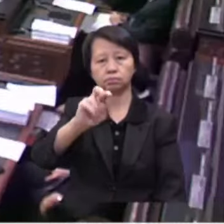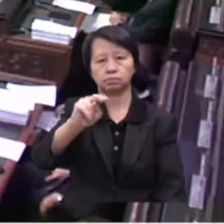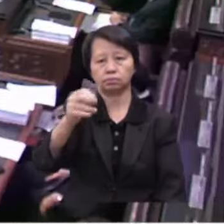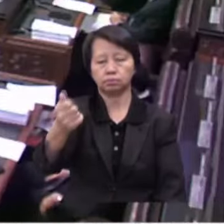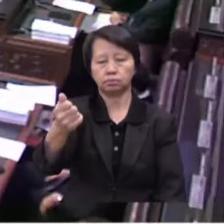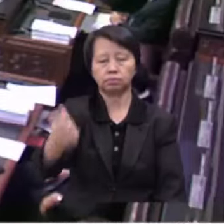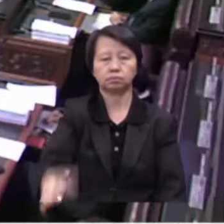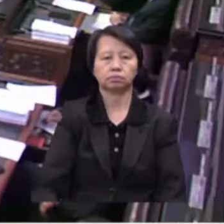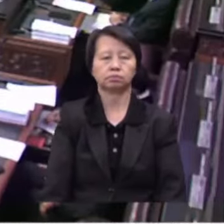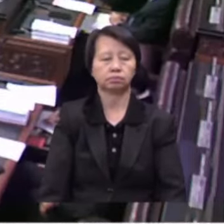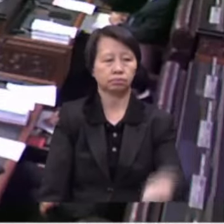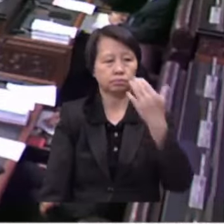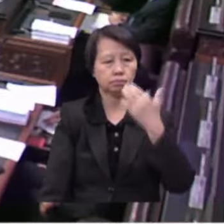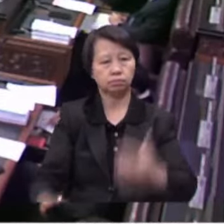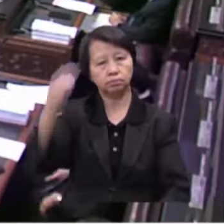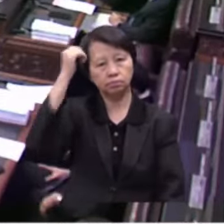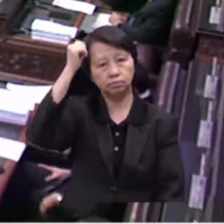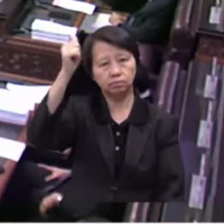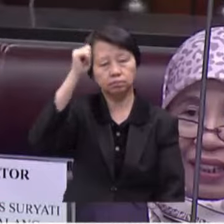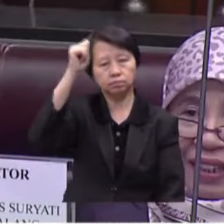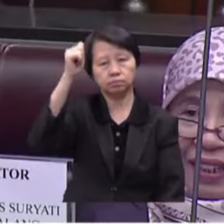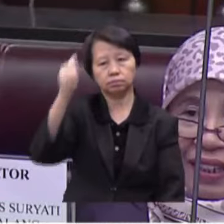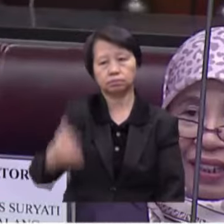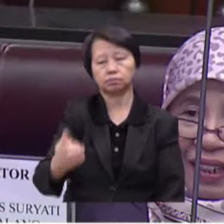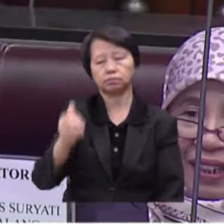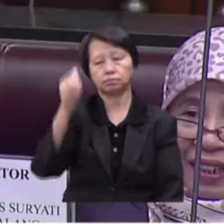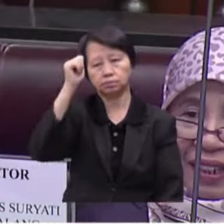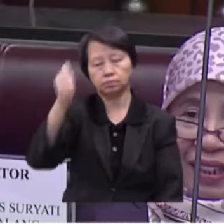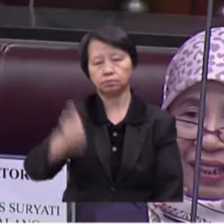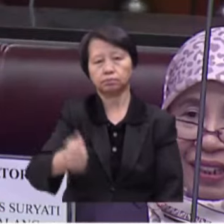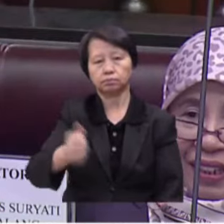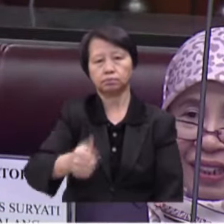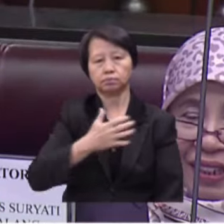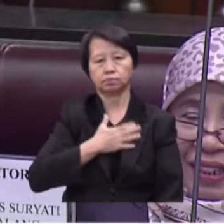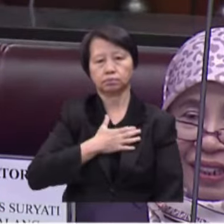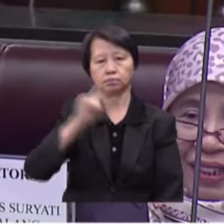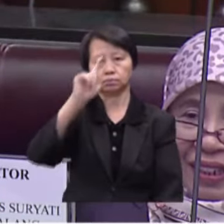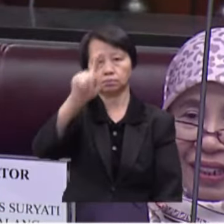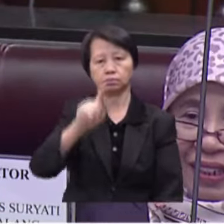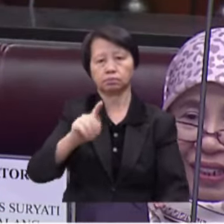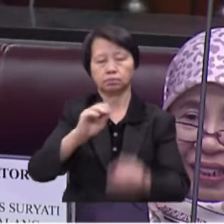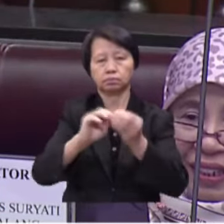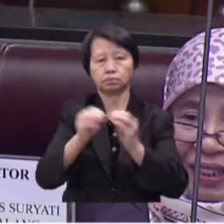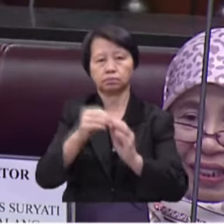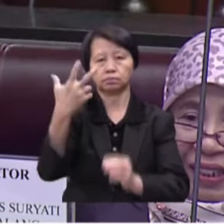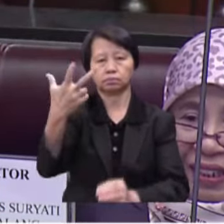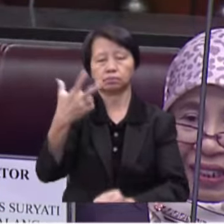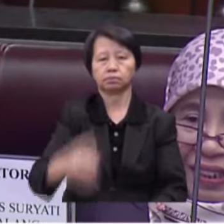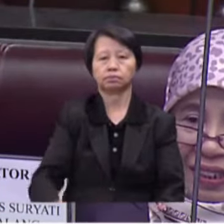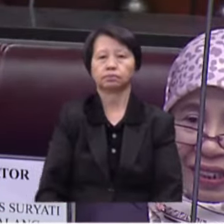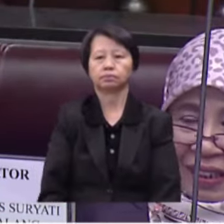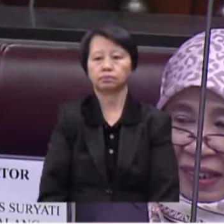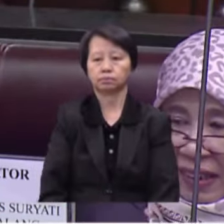Assalamualaikum warahmatullahi wabarakatuh yang diperjual soal saya nomor 3